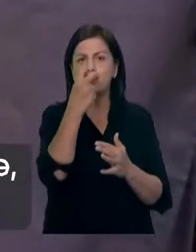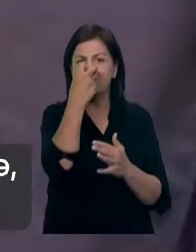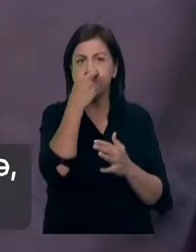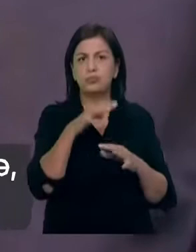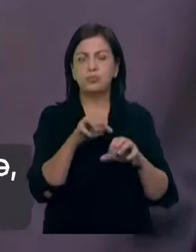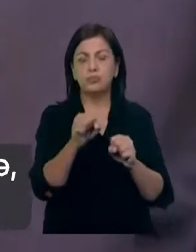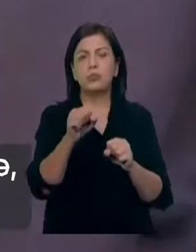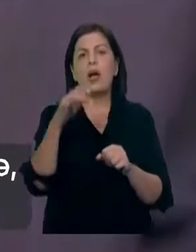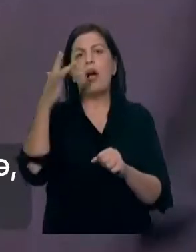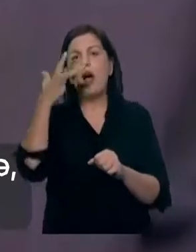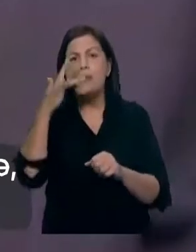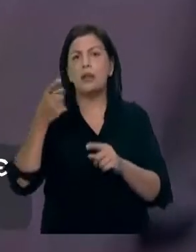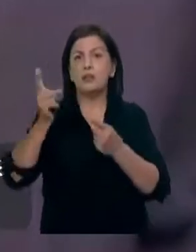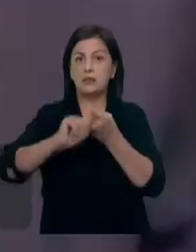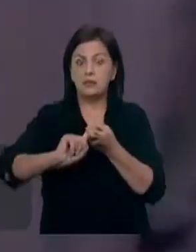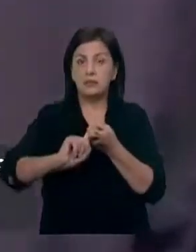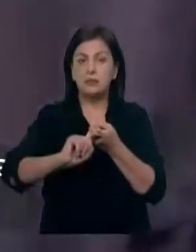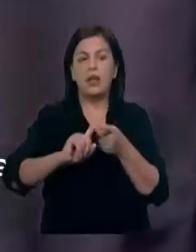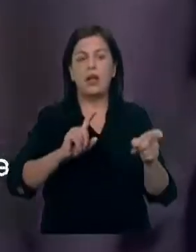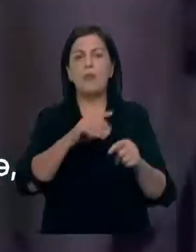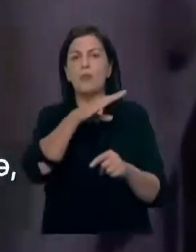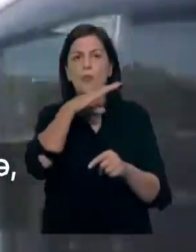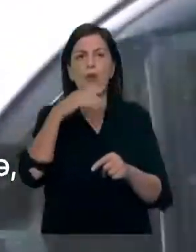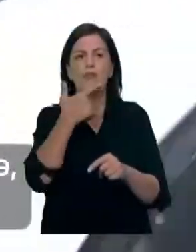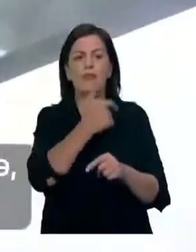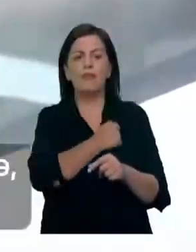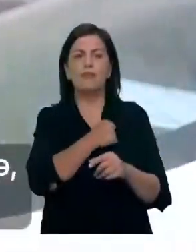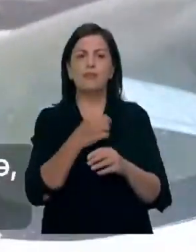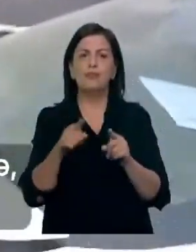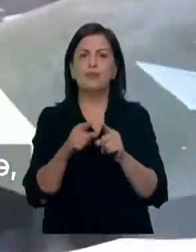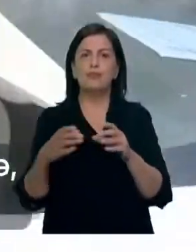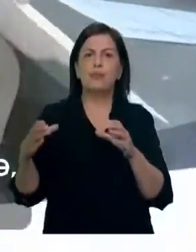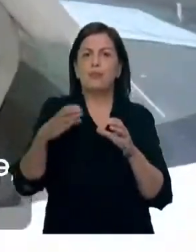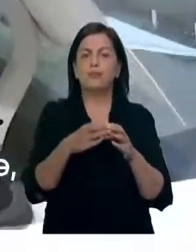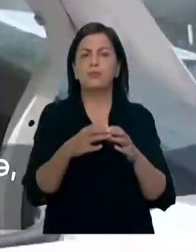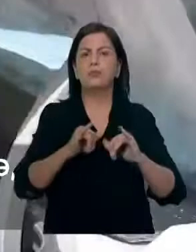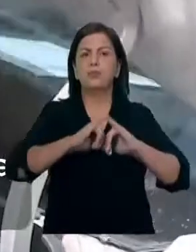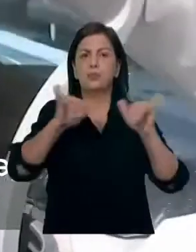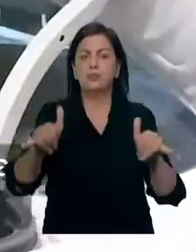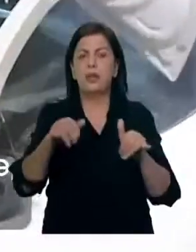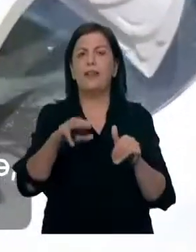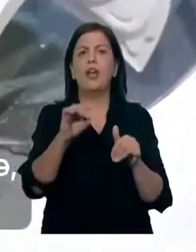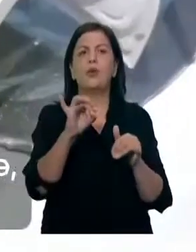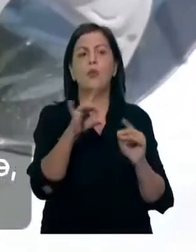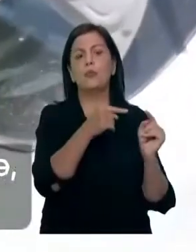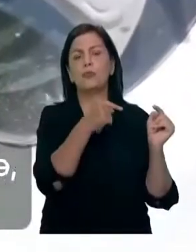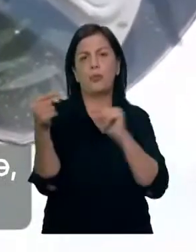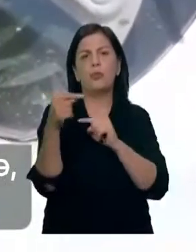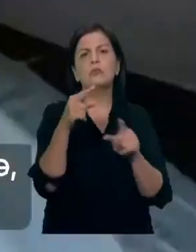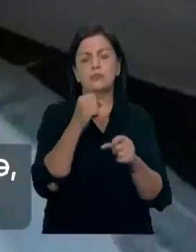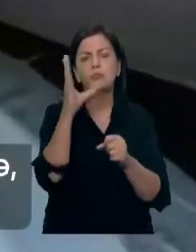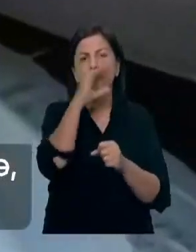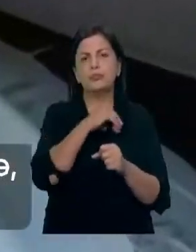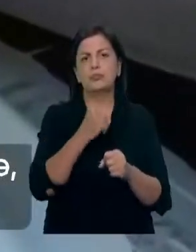qərblə əməkdaşlıq edərsə, öz sıralarından bir çox insan radikallaşaraq IŞİD və ya digər terror təşkilatlarının sıralarına qoşula